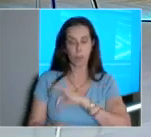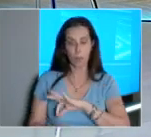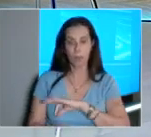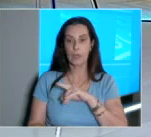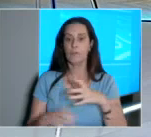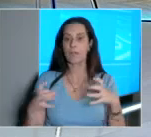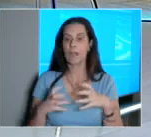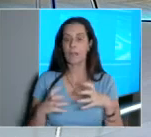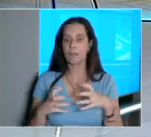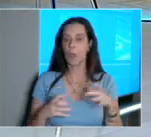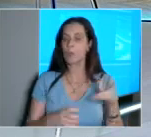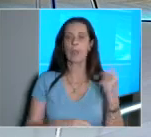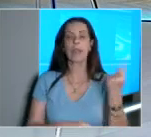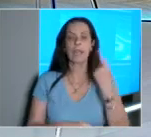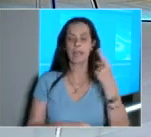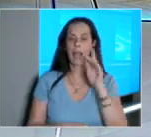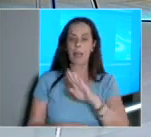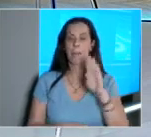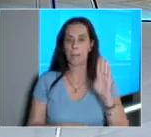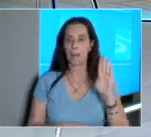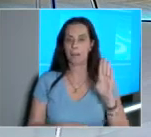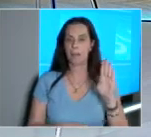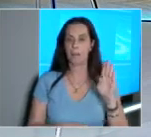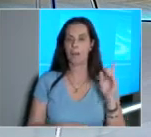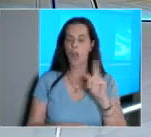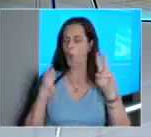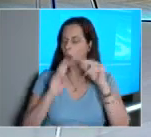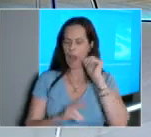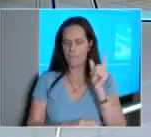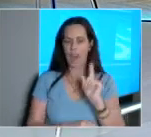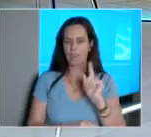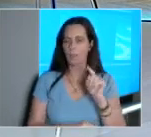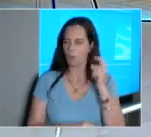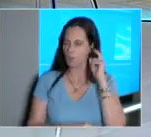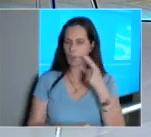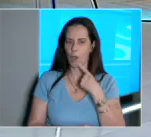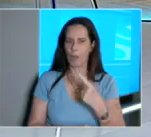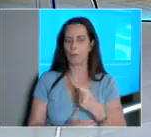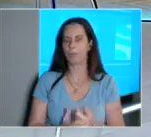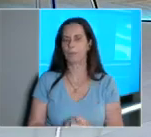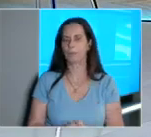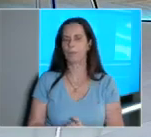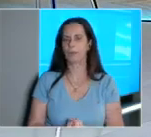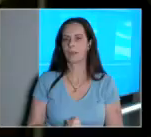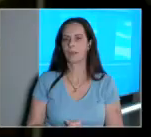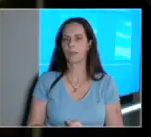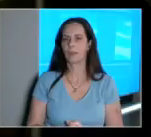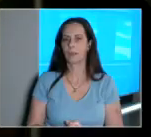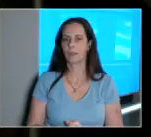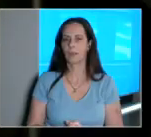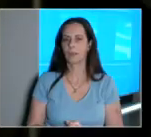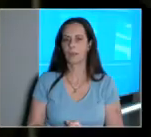היום היא מפלגת האופוזיציה האמיתית היחידה לנתניהו, לא הוא ולא כחול לבן ולא אף אחד אחר. בוא נשמע את דברים שהוא אמר אתמול.